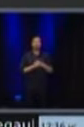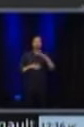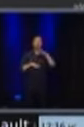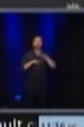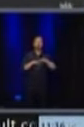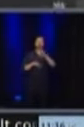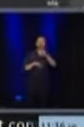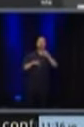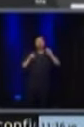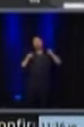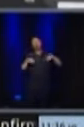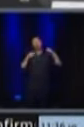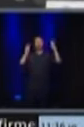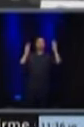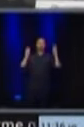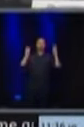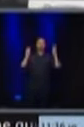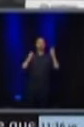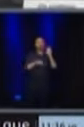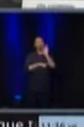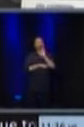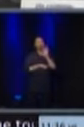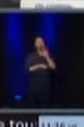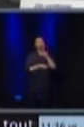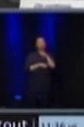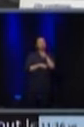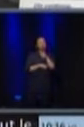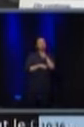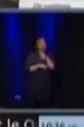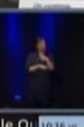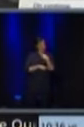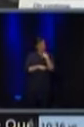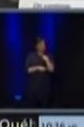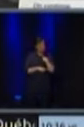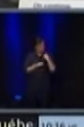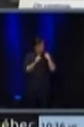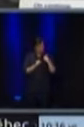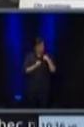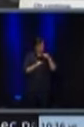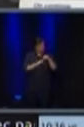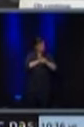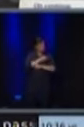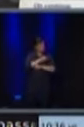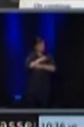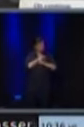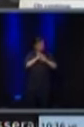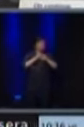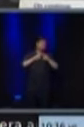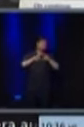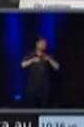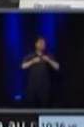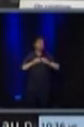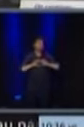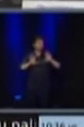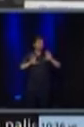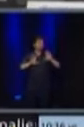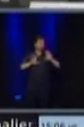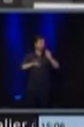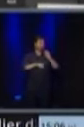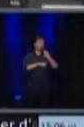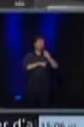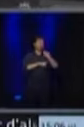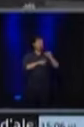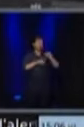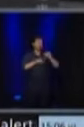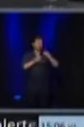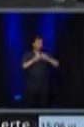là, vous avez évoqué, M. Legault, la possibilité qu'il y ait une vague de Delta à l'automne. C'est toujours possible. Mais qu'est-ce que ça